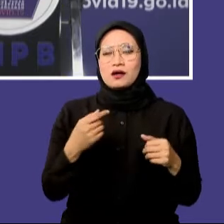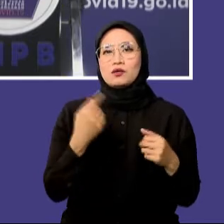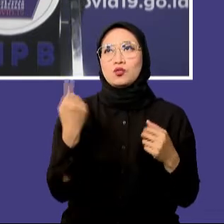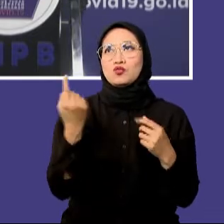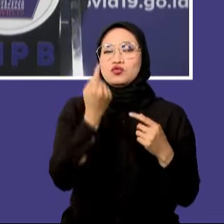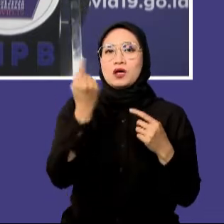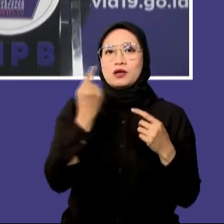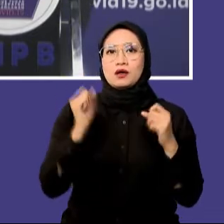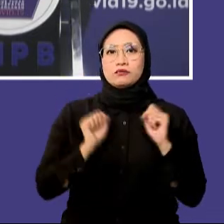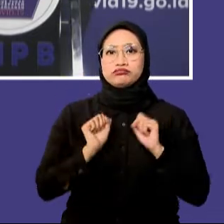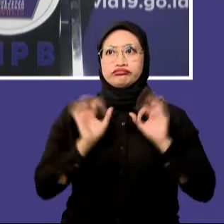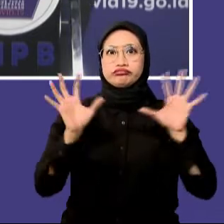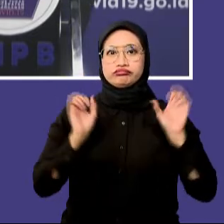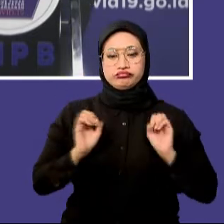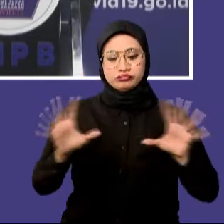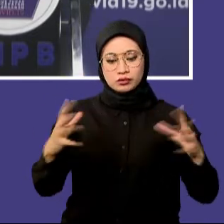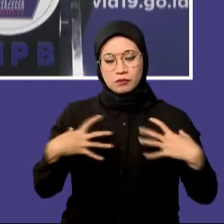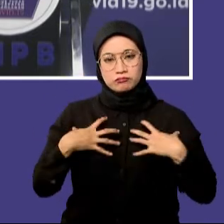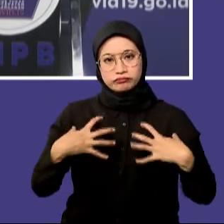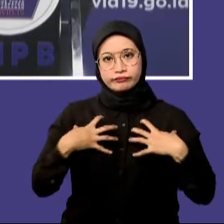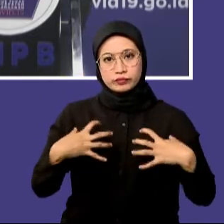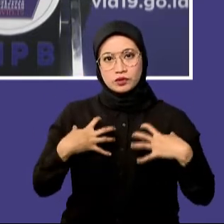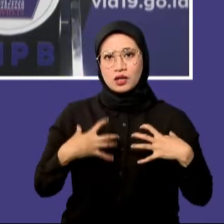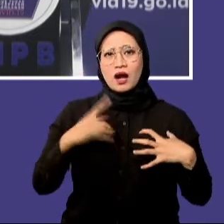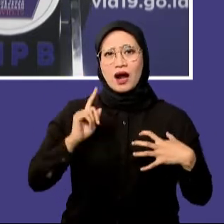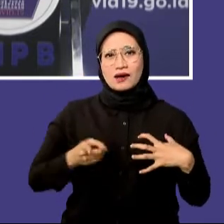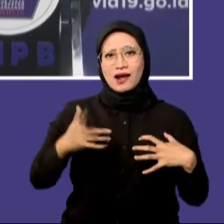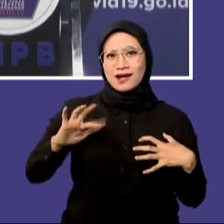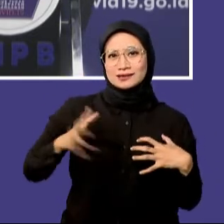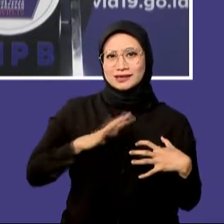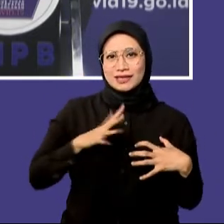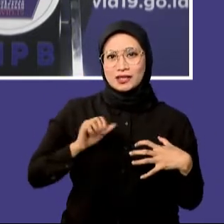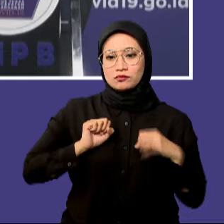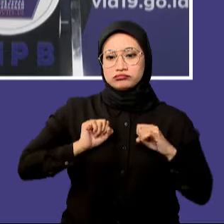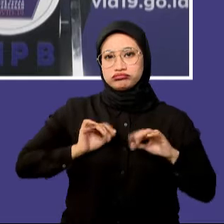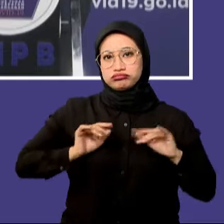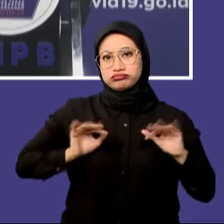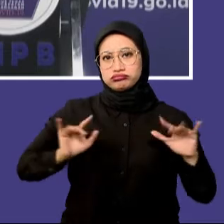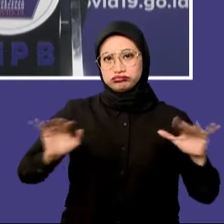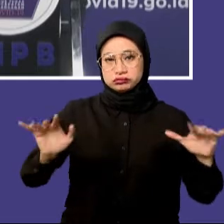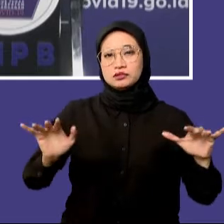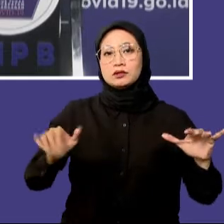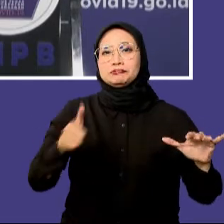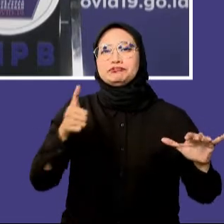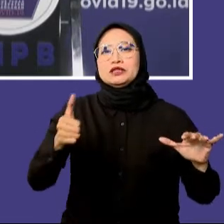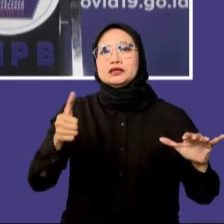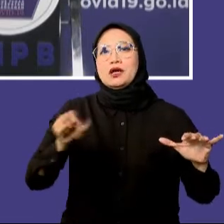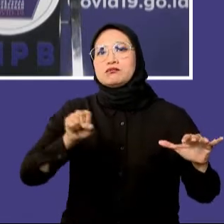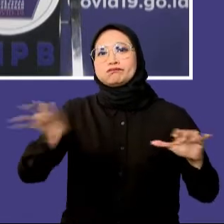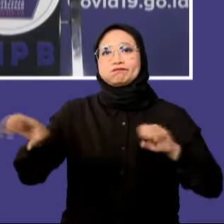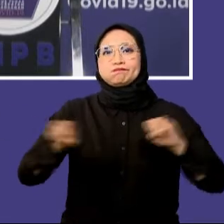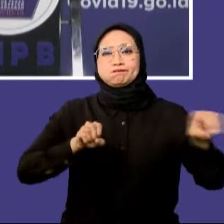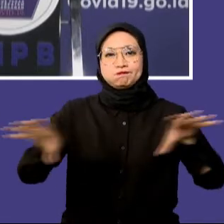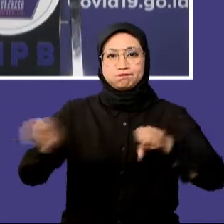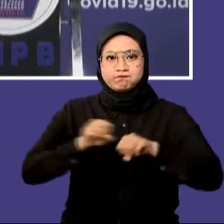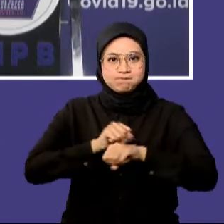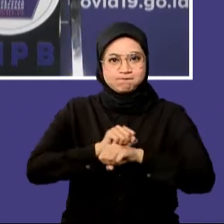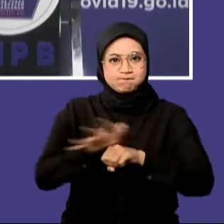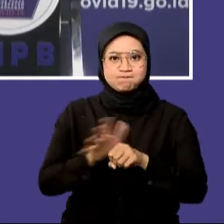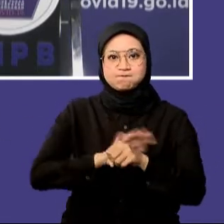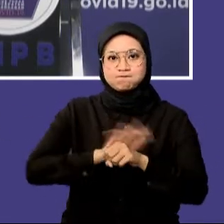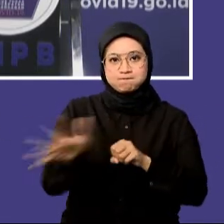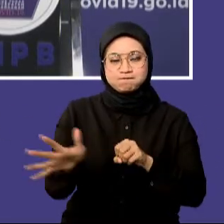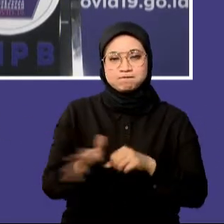saluran pernafasan dan paru atau percikan lain yang keluar dari jenazah. Masyarakat tetap harus paham,